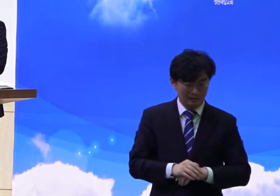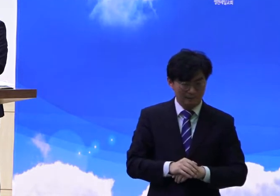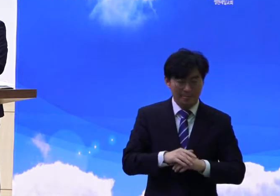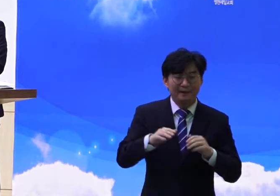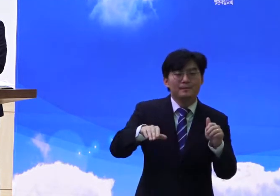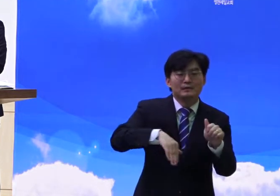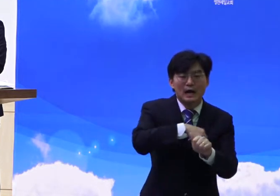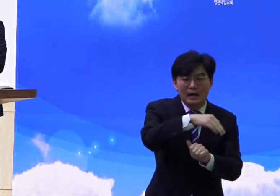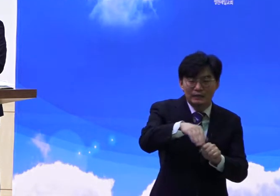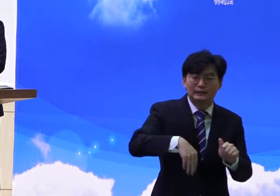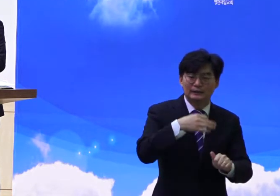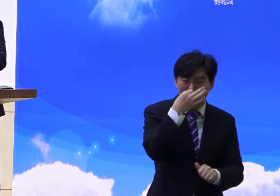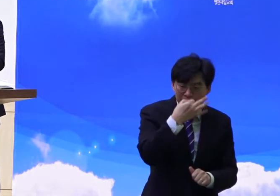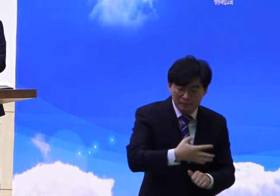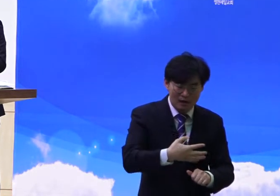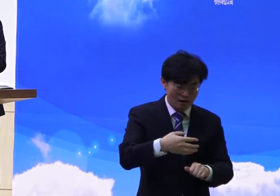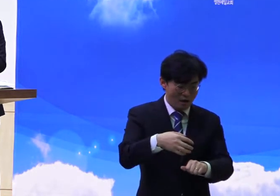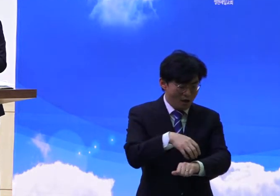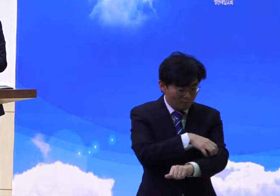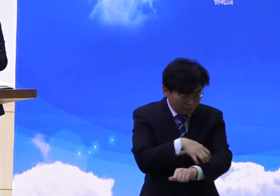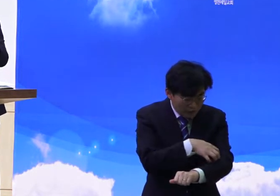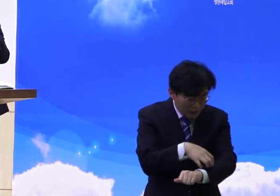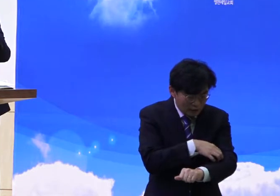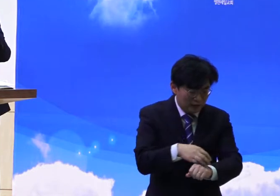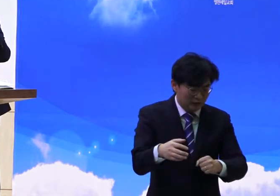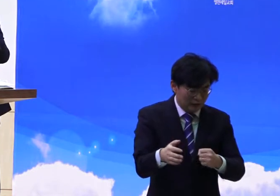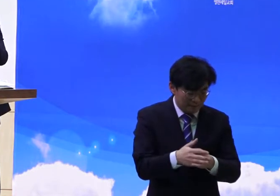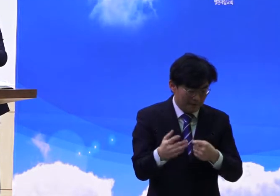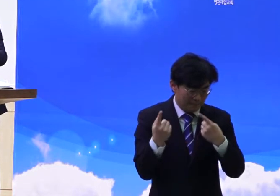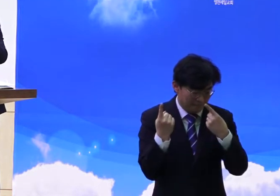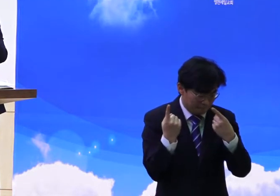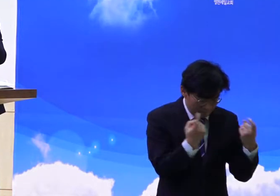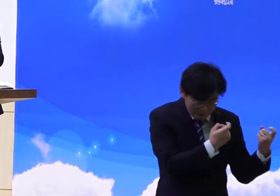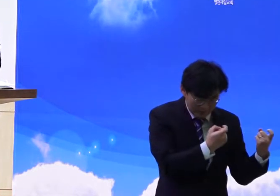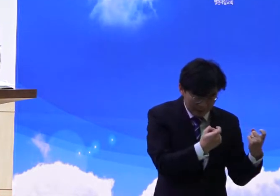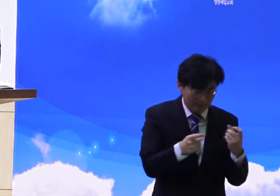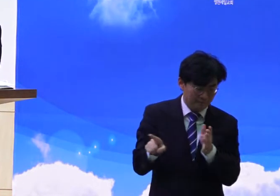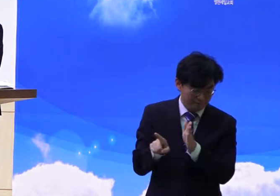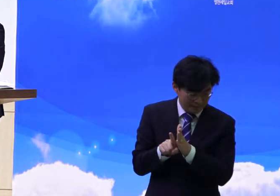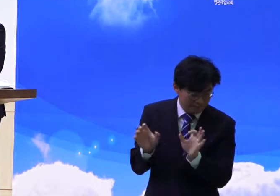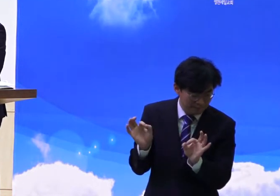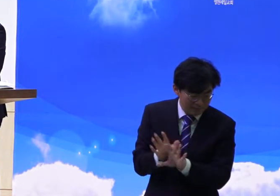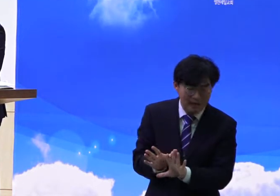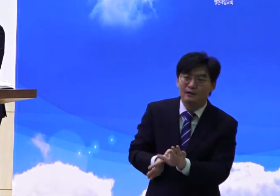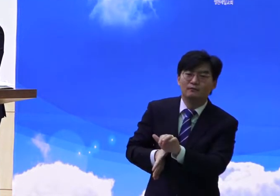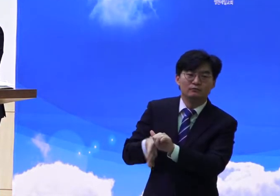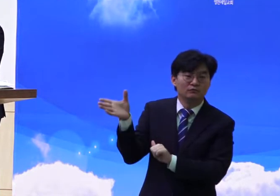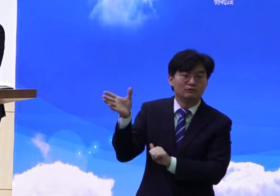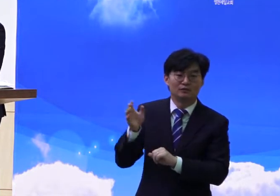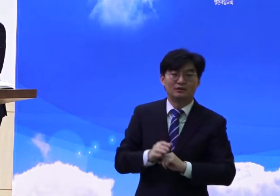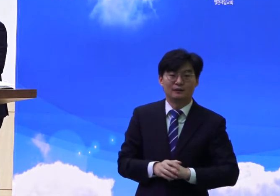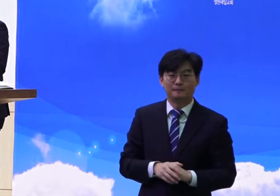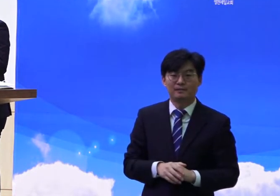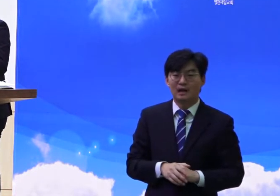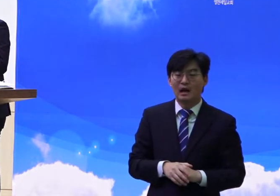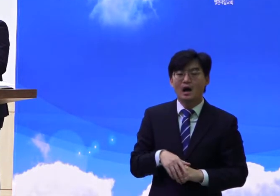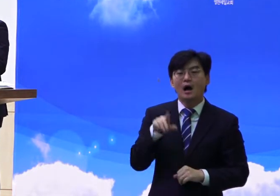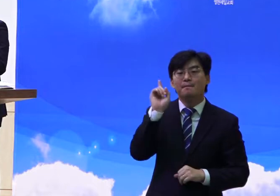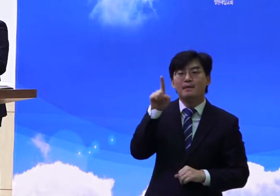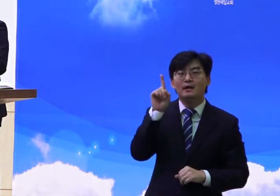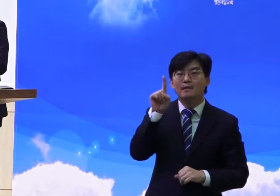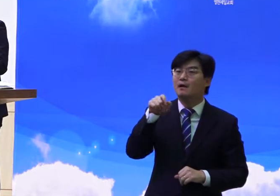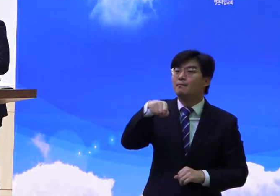것입니다. 특히 그 마음의 표현이 하나님께서 계속 매일 일정하게 공급해 주시는 매일의 일용할